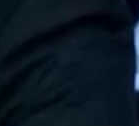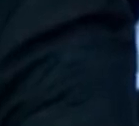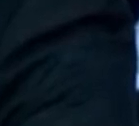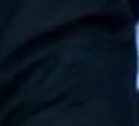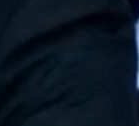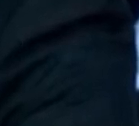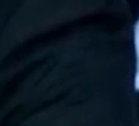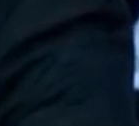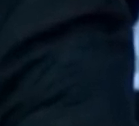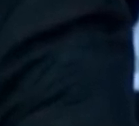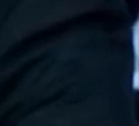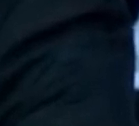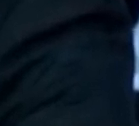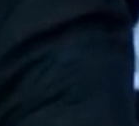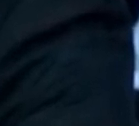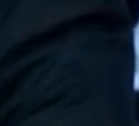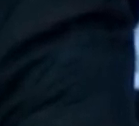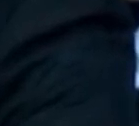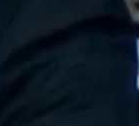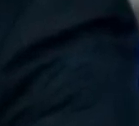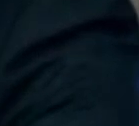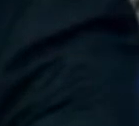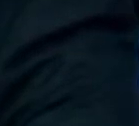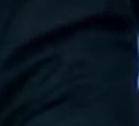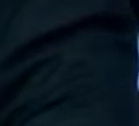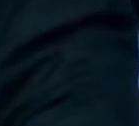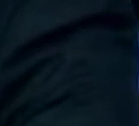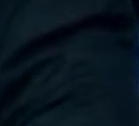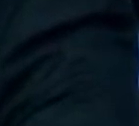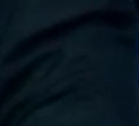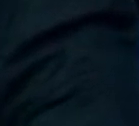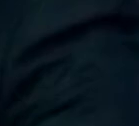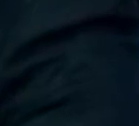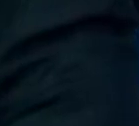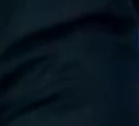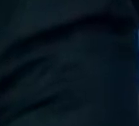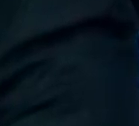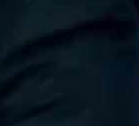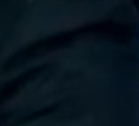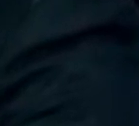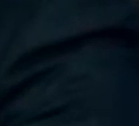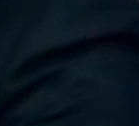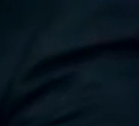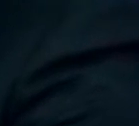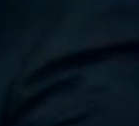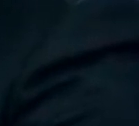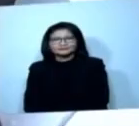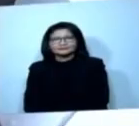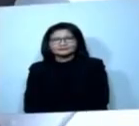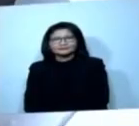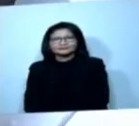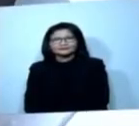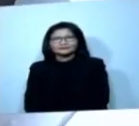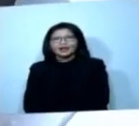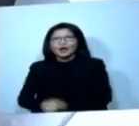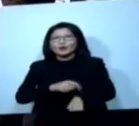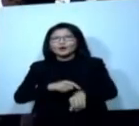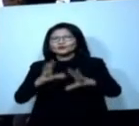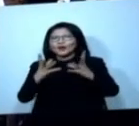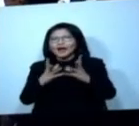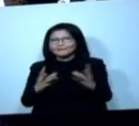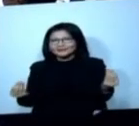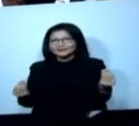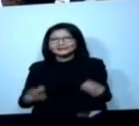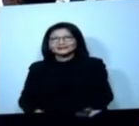yang mengidentifikasi Jokowi sebagai ordal. Sayangnya dalam pada itu, tak ada lembaga survei yang